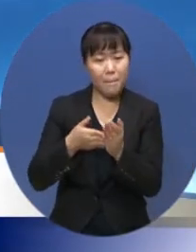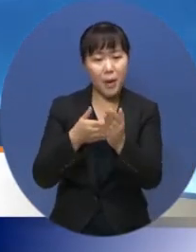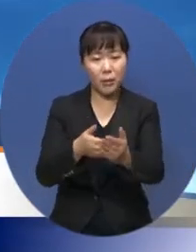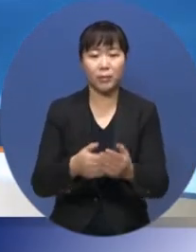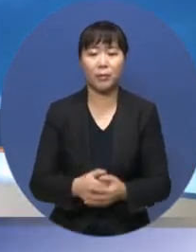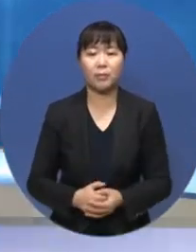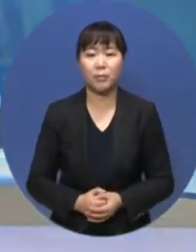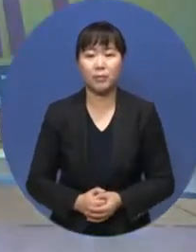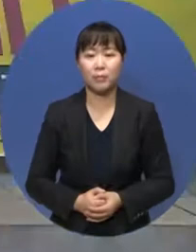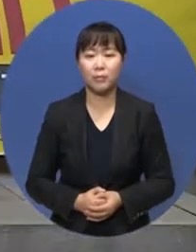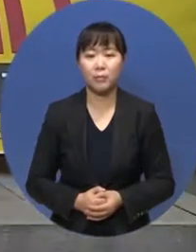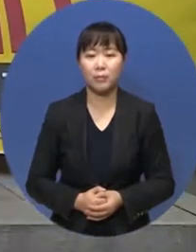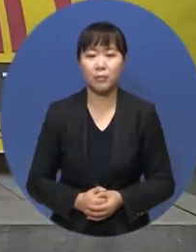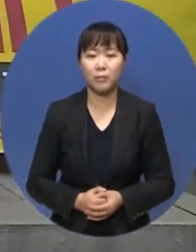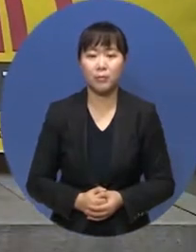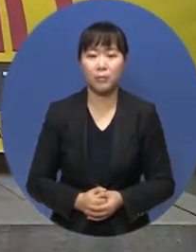나섰습니다.